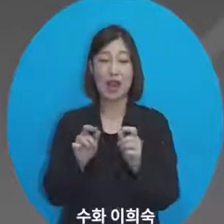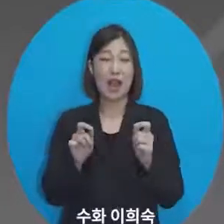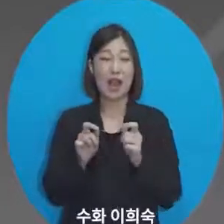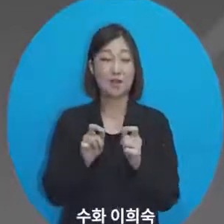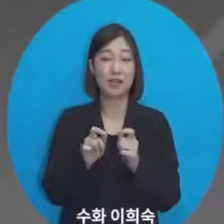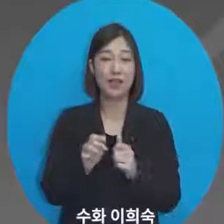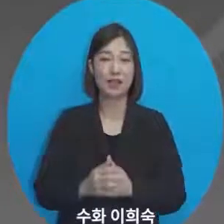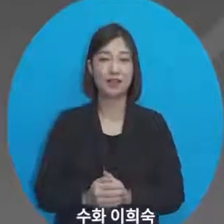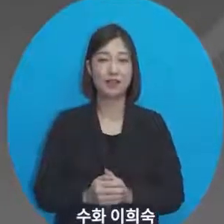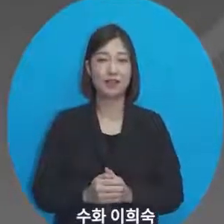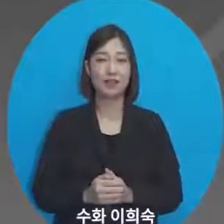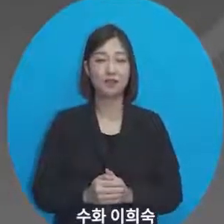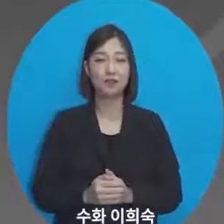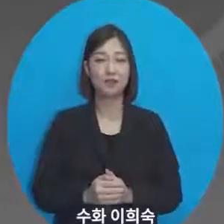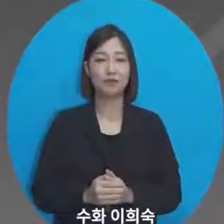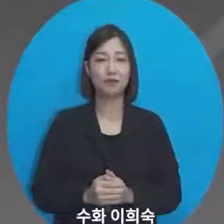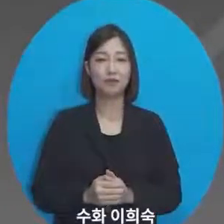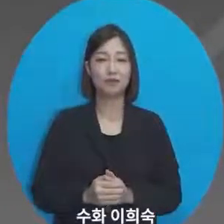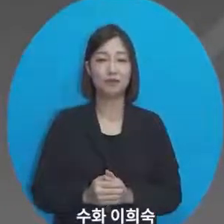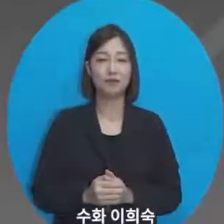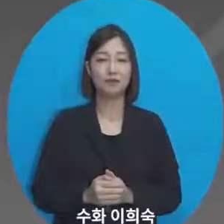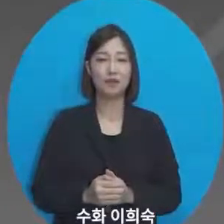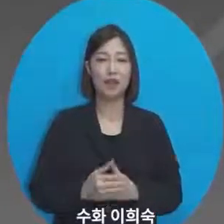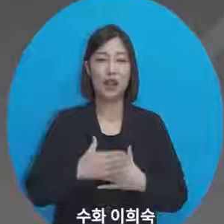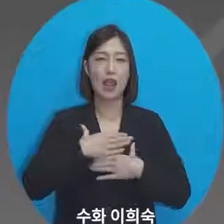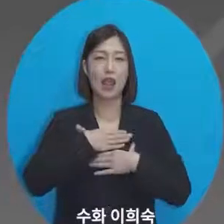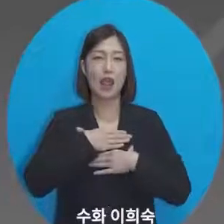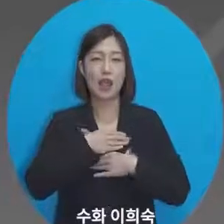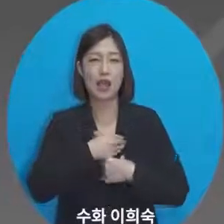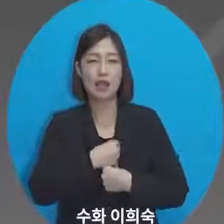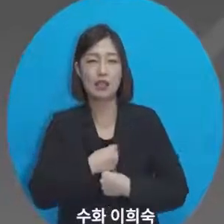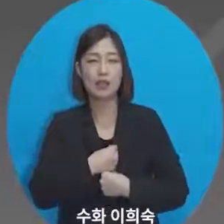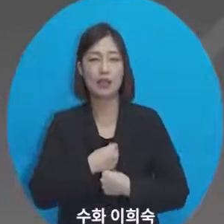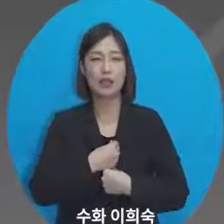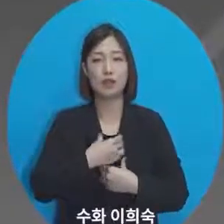보행 안전 통로를 설치를 하고 있고